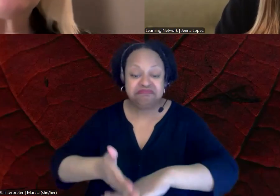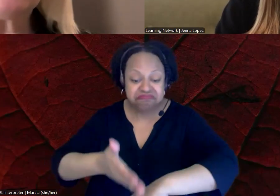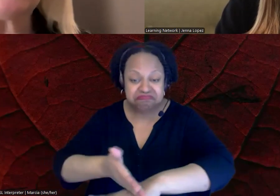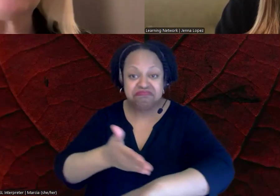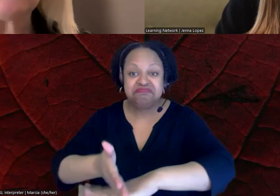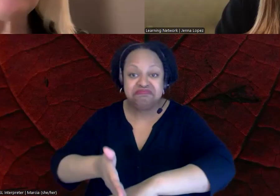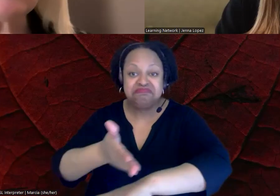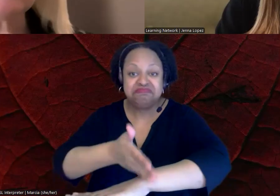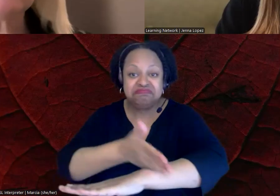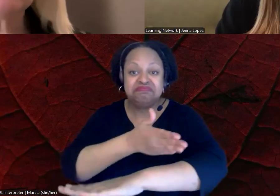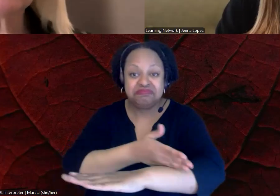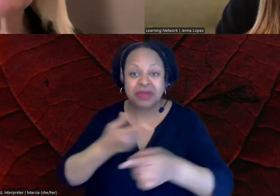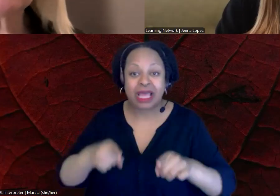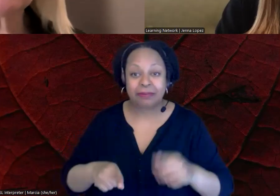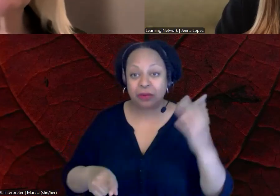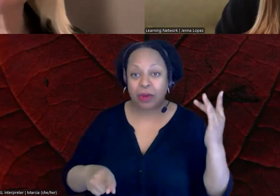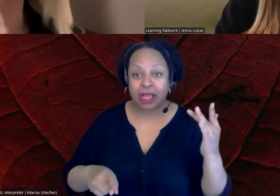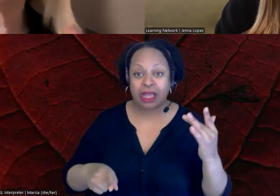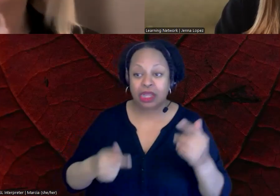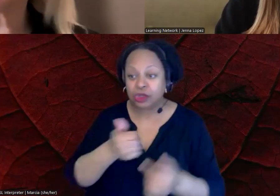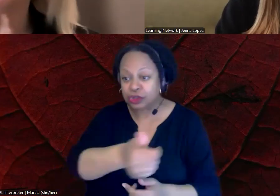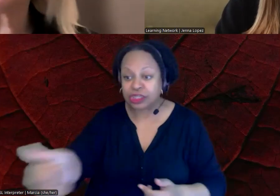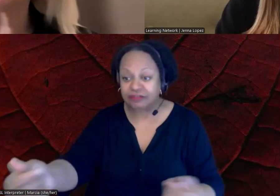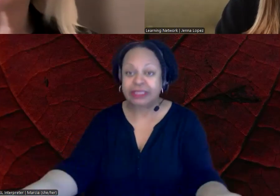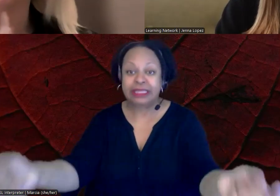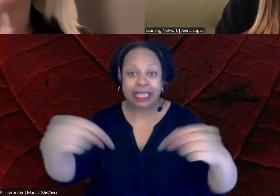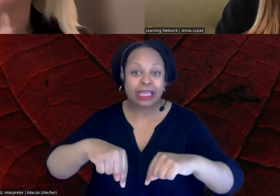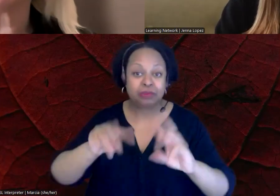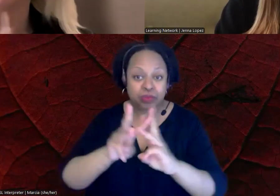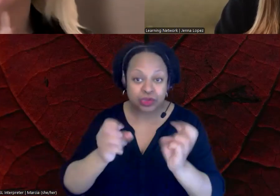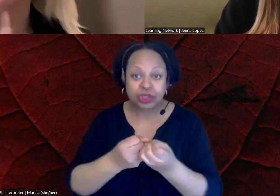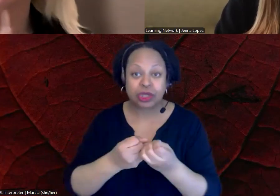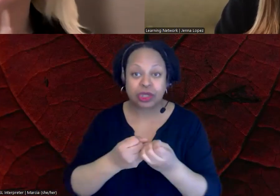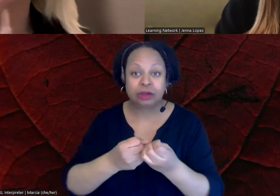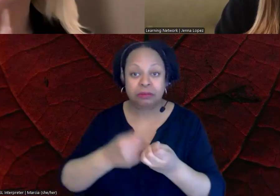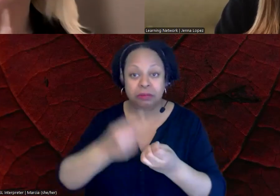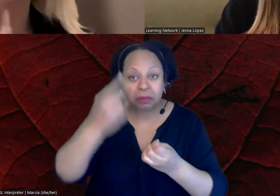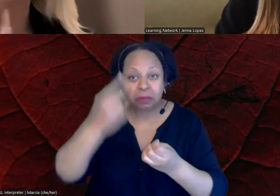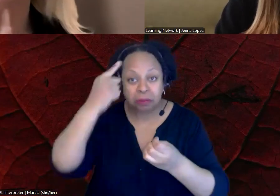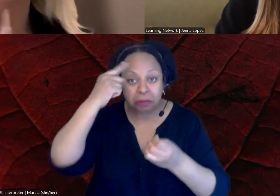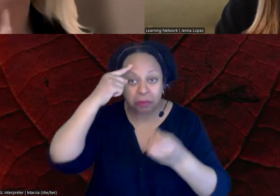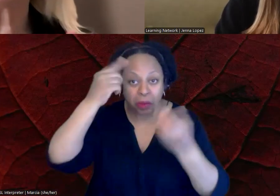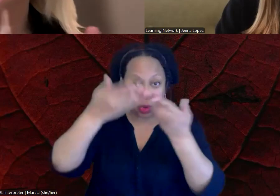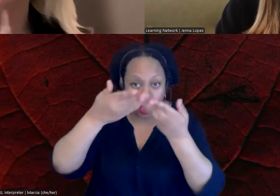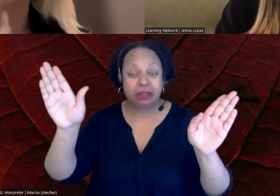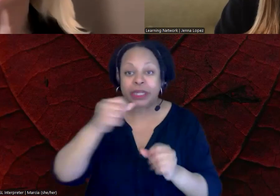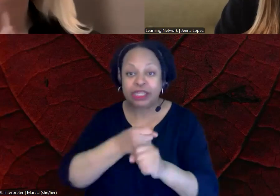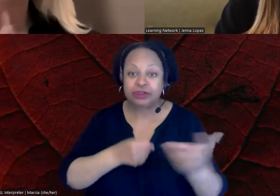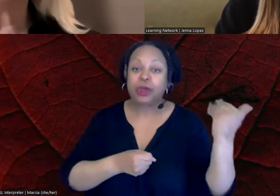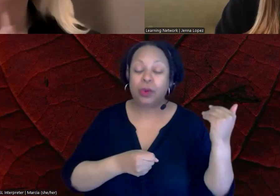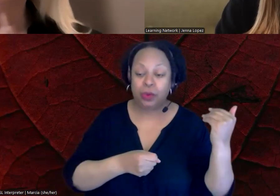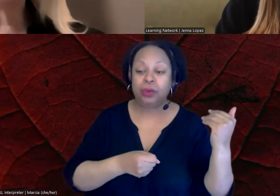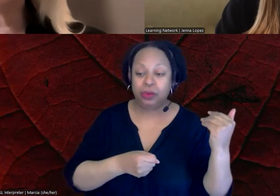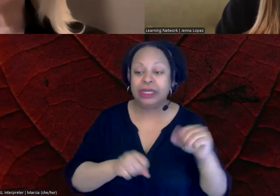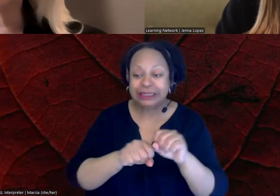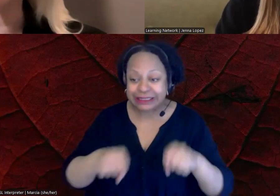êtes tous et toutes là. Vous avez cette ouverture d'esprit. C'est un lieu très différent par rapport à il y a